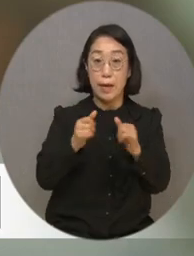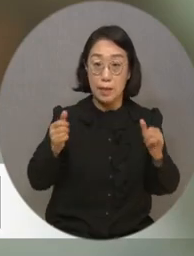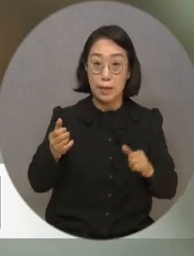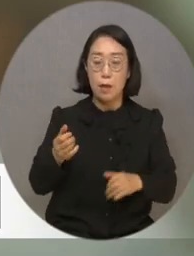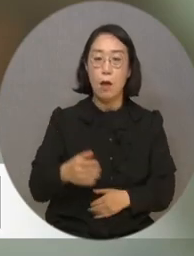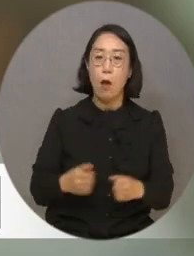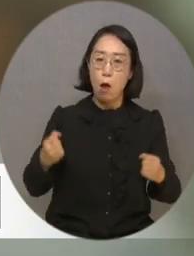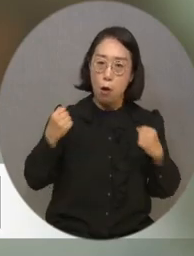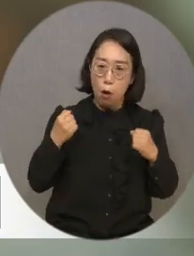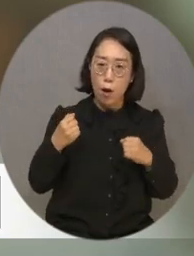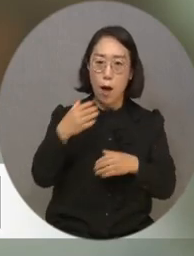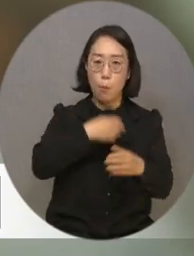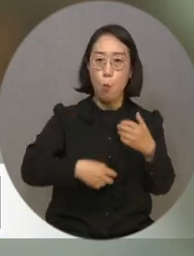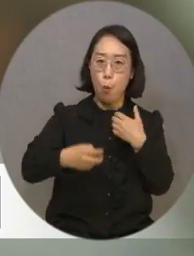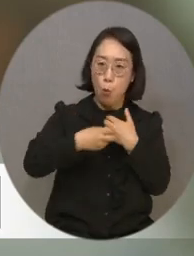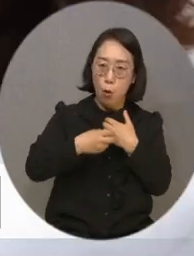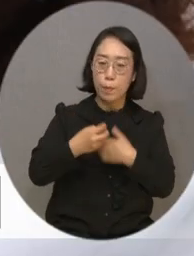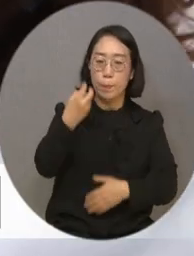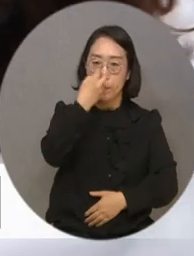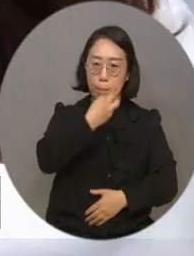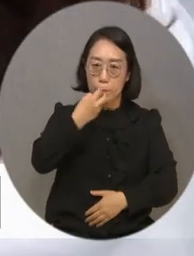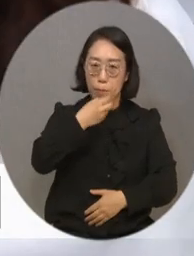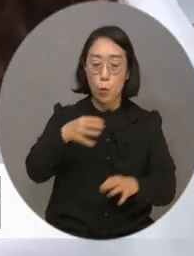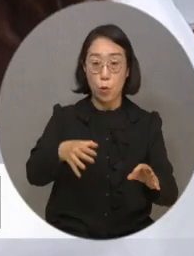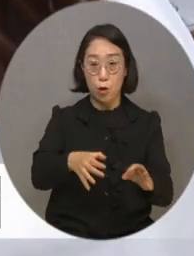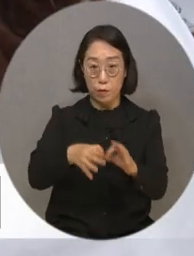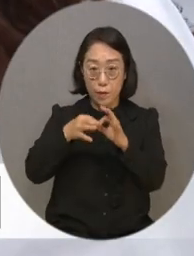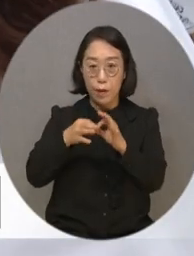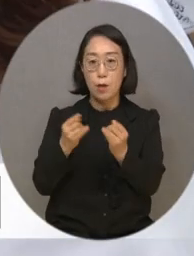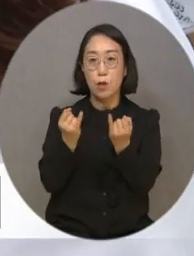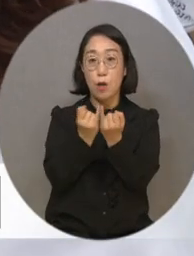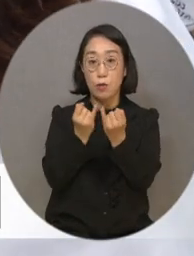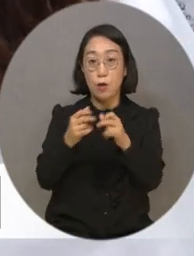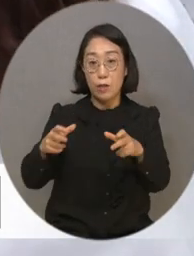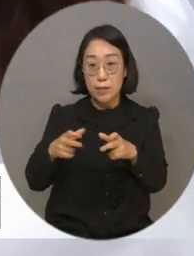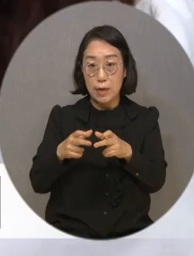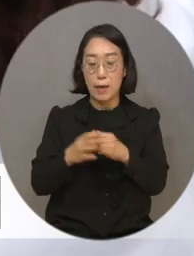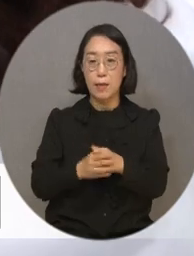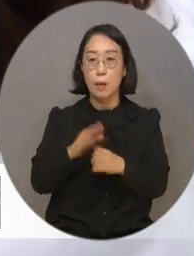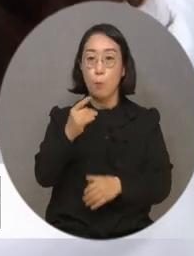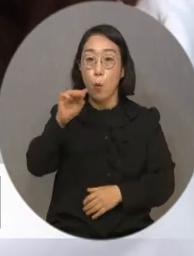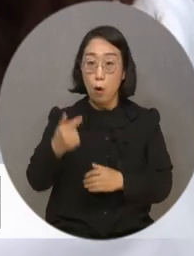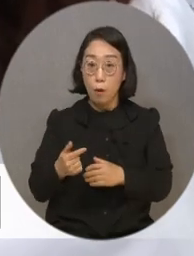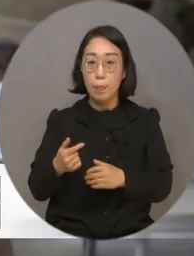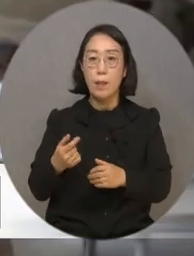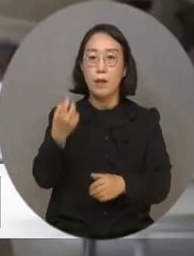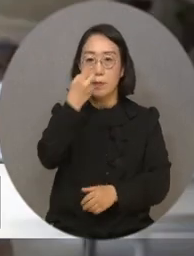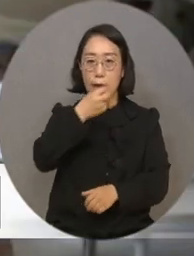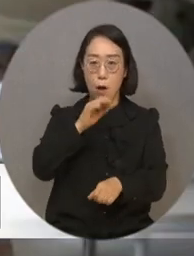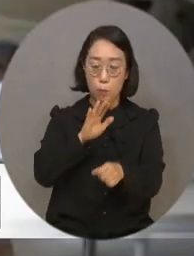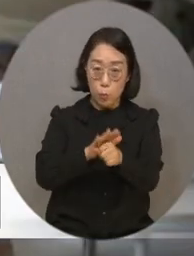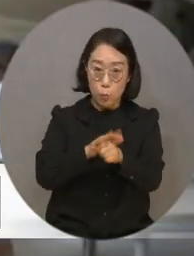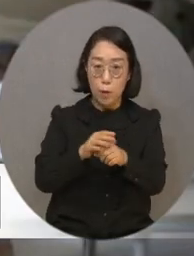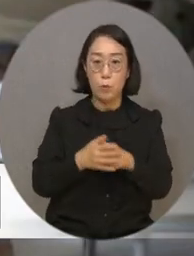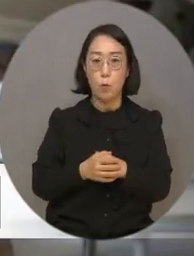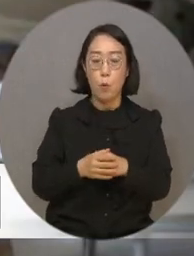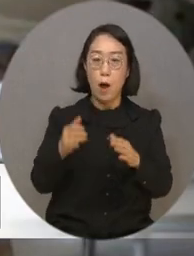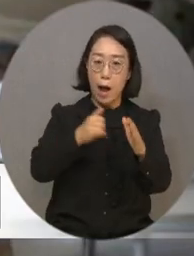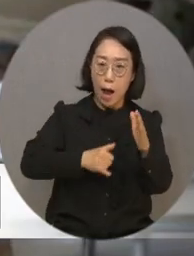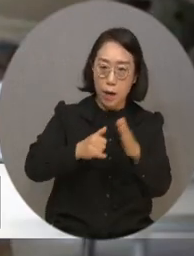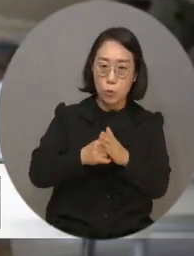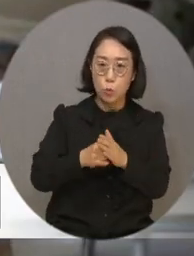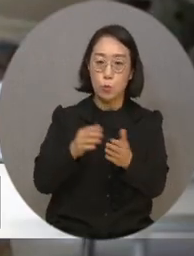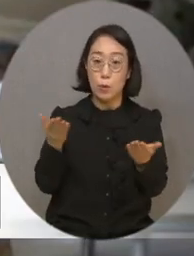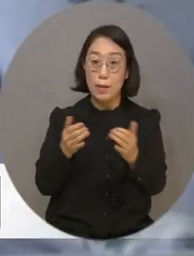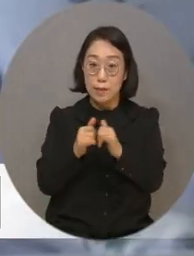장애인 건강보건서비스 제공기관 간 연계, 여성장애인 모성보건사업, 장애인과 가족 및 종사자 교육 등의